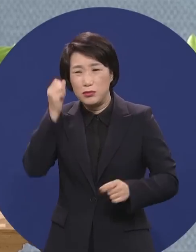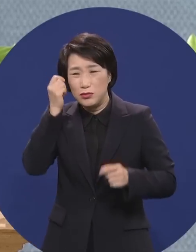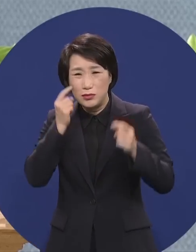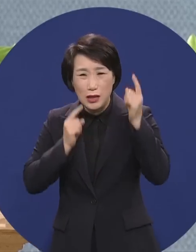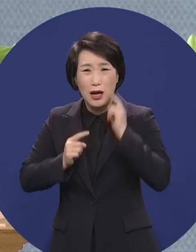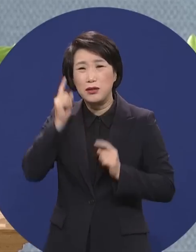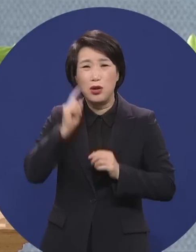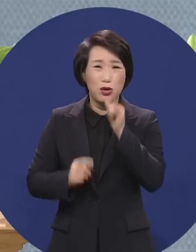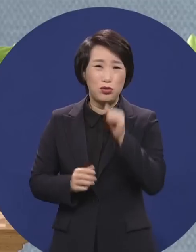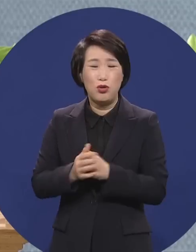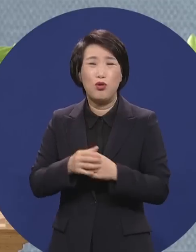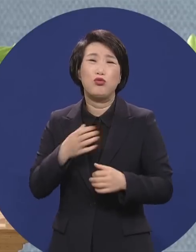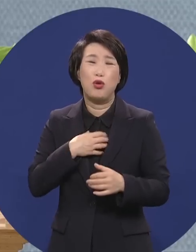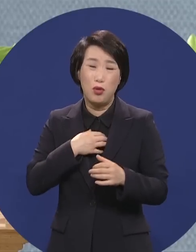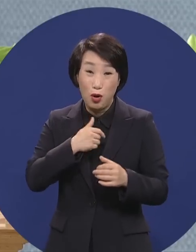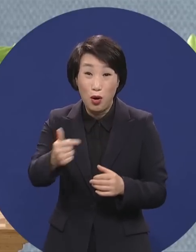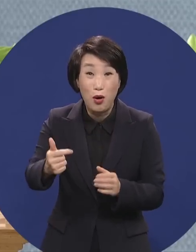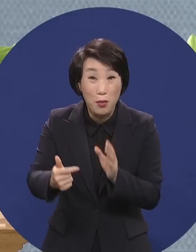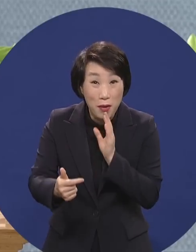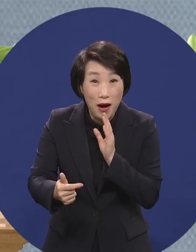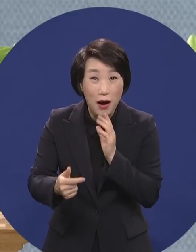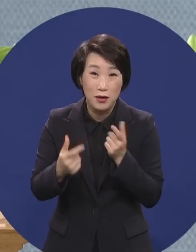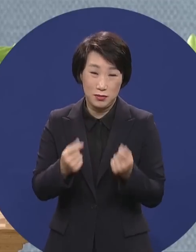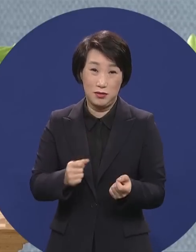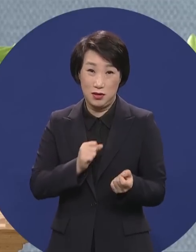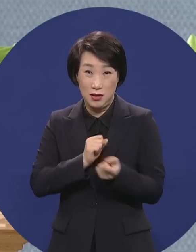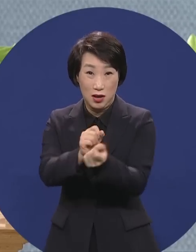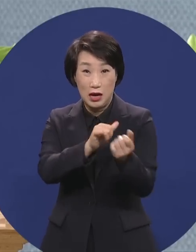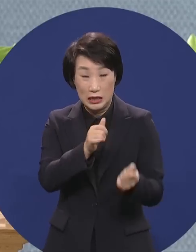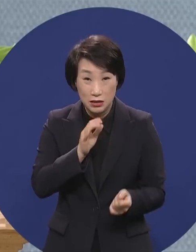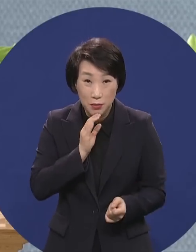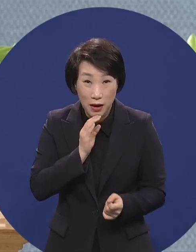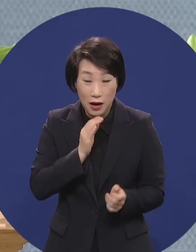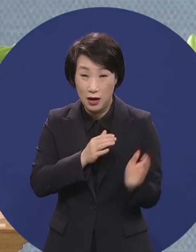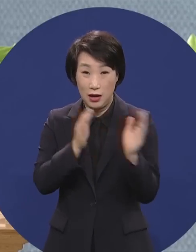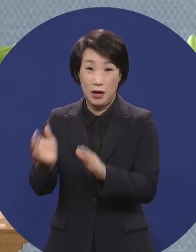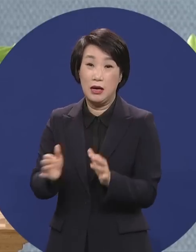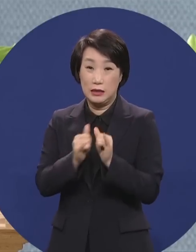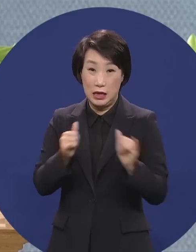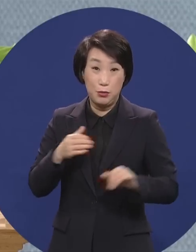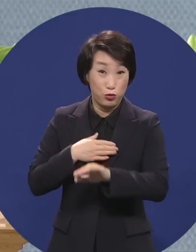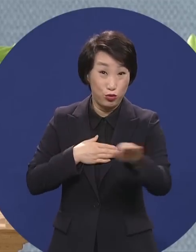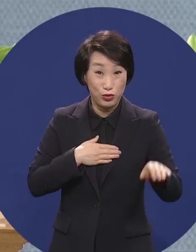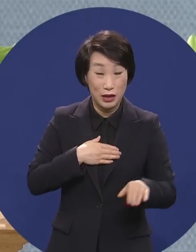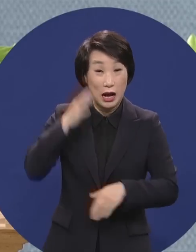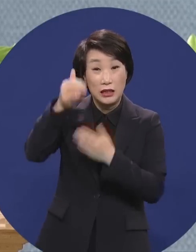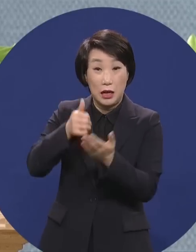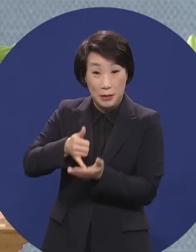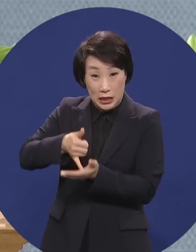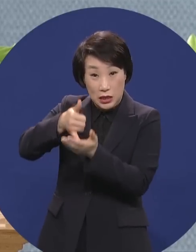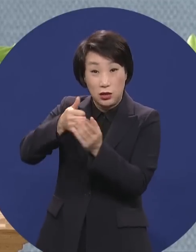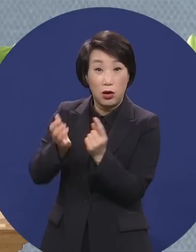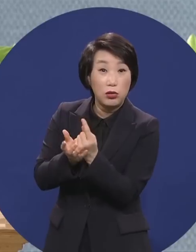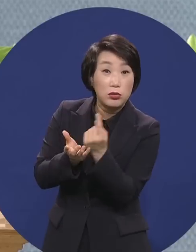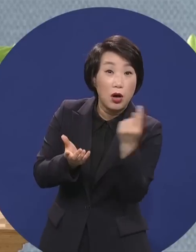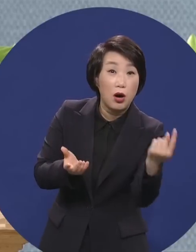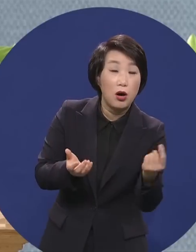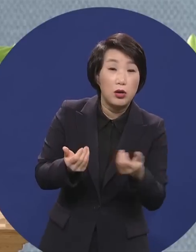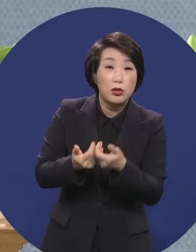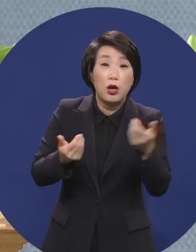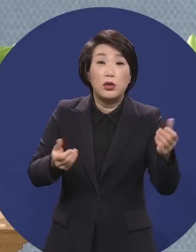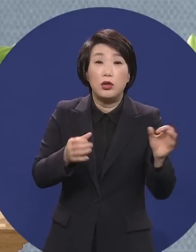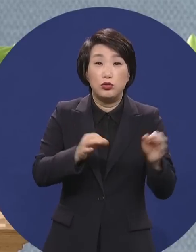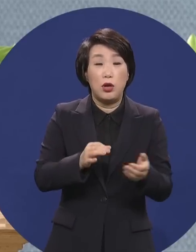일어나겠는가. 여러분 이와 같이 사람이 하나님의 인격에서 벗어나는